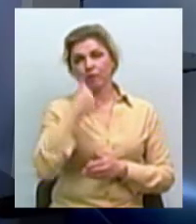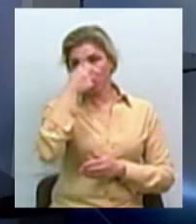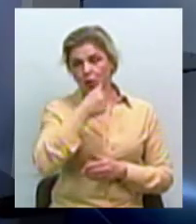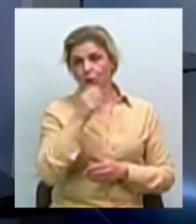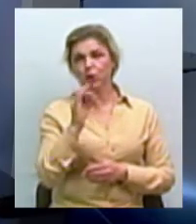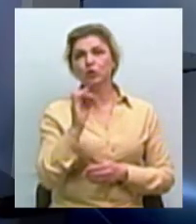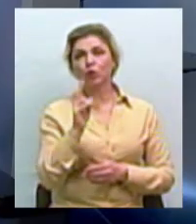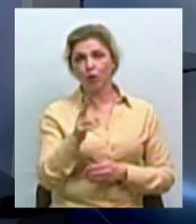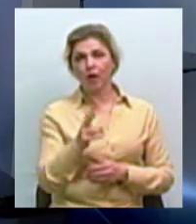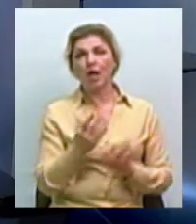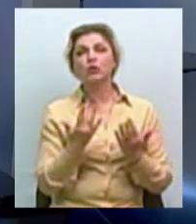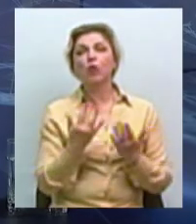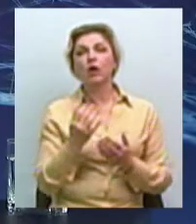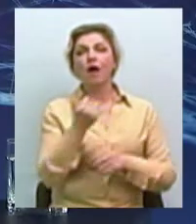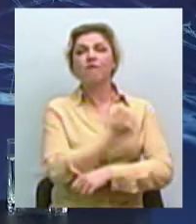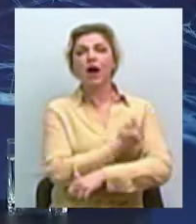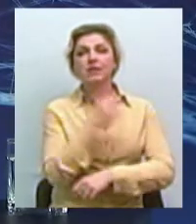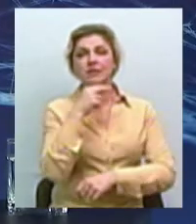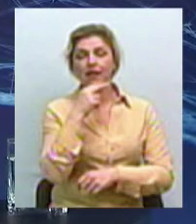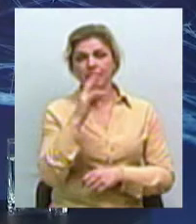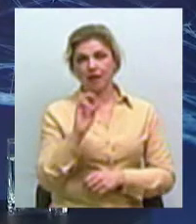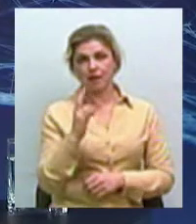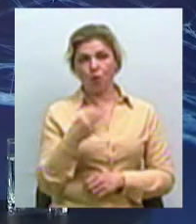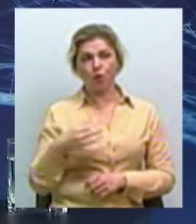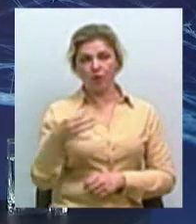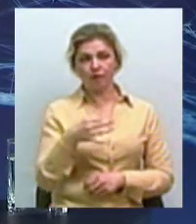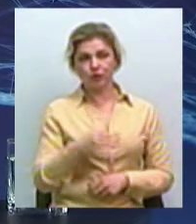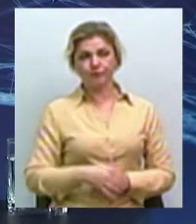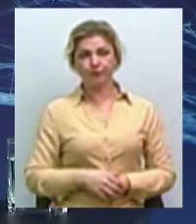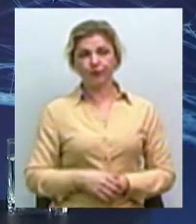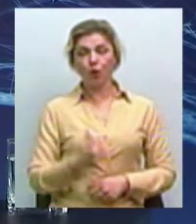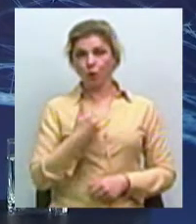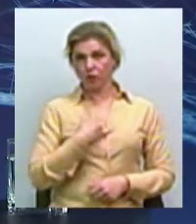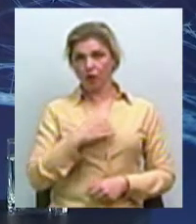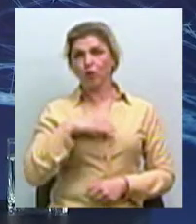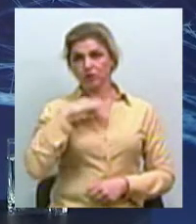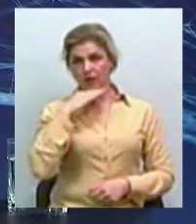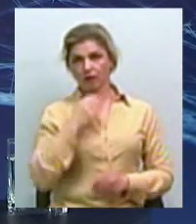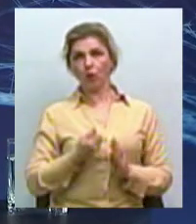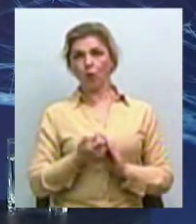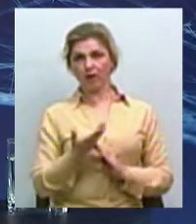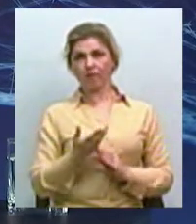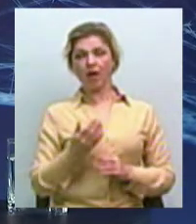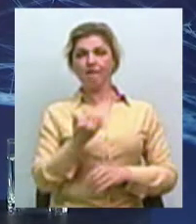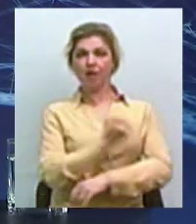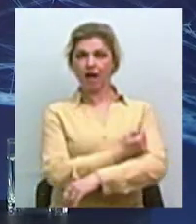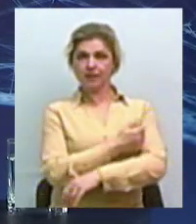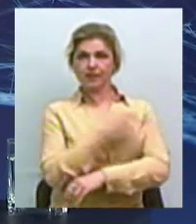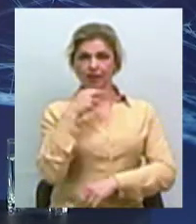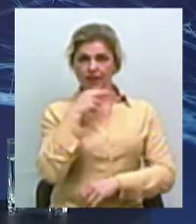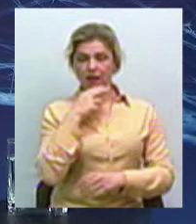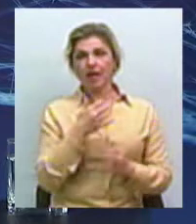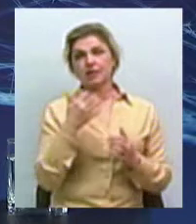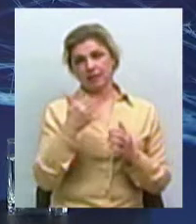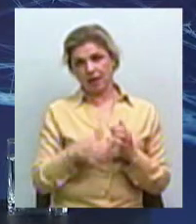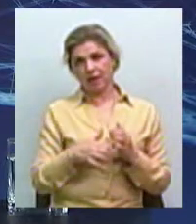них вакцин на Миколаївщині? На Миколаївщині в нас достатній кількості є вакцин. В